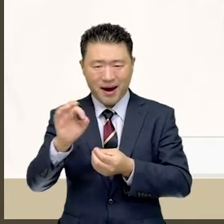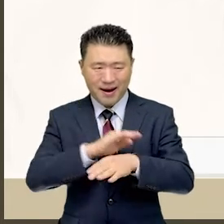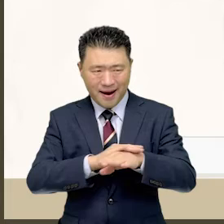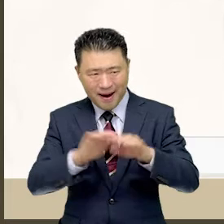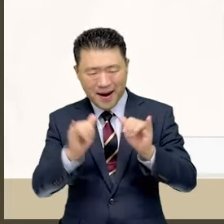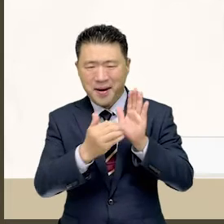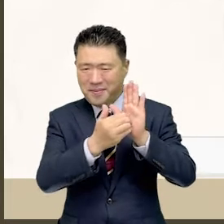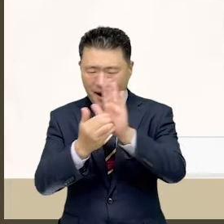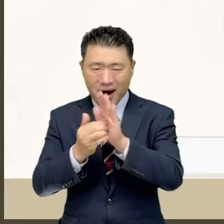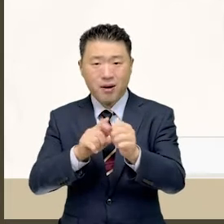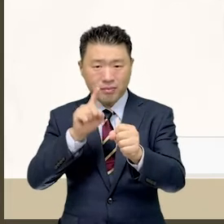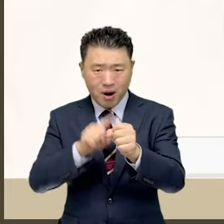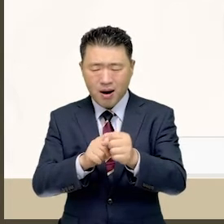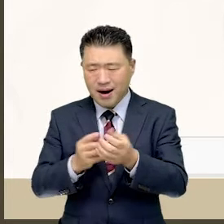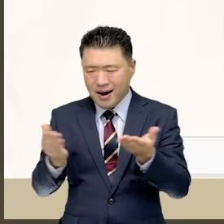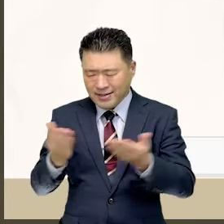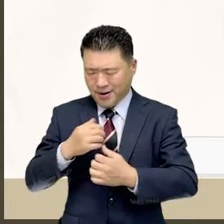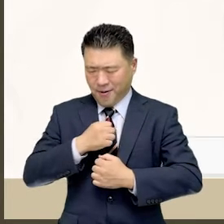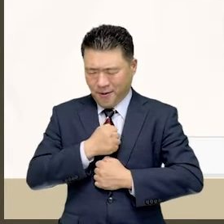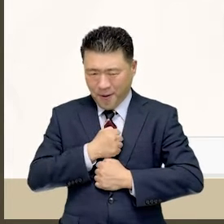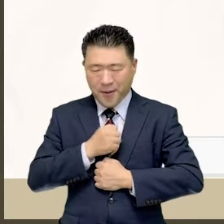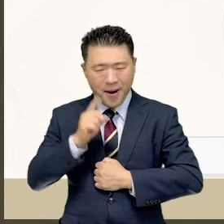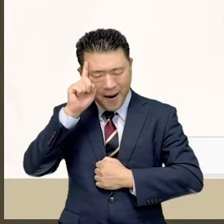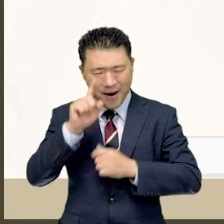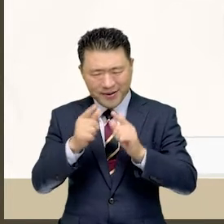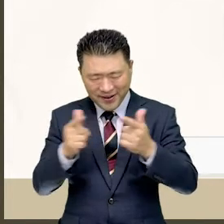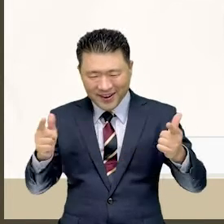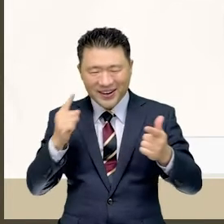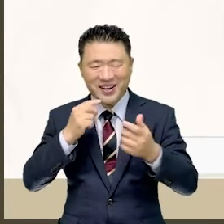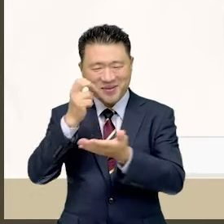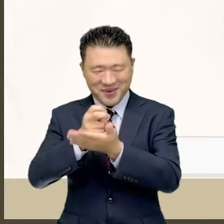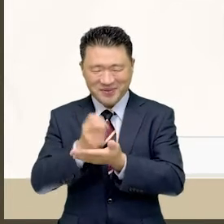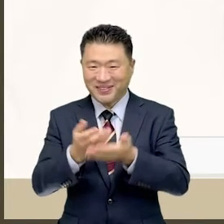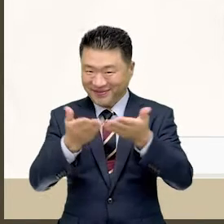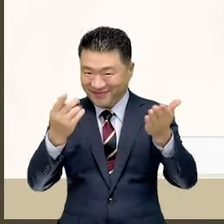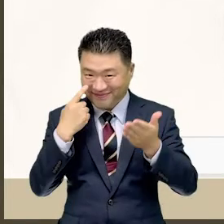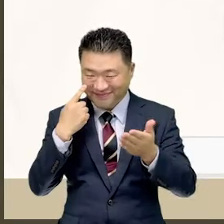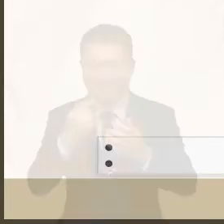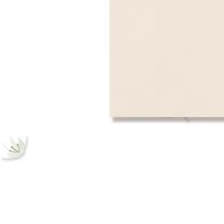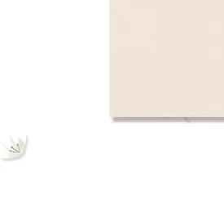있도록 작업 중에 지켜야 할 작업 안전 수칙을 함께 알아보겠습니다.